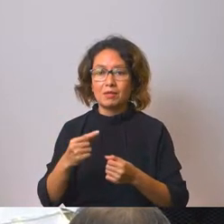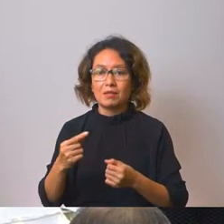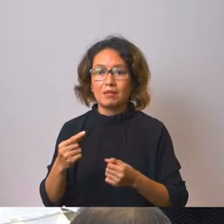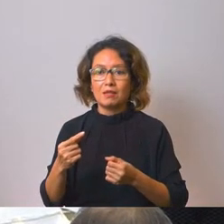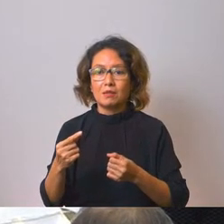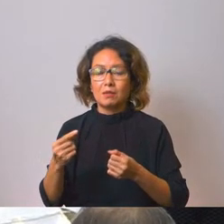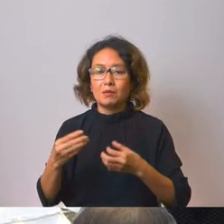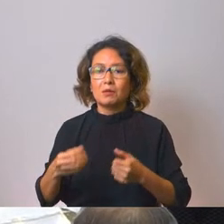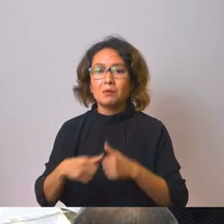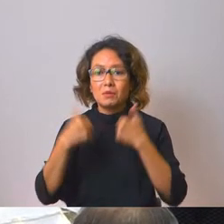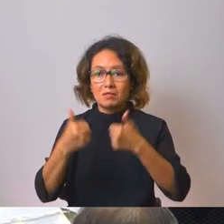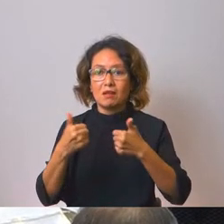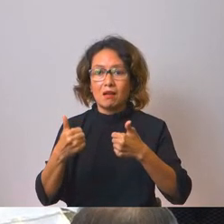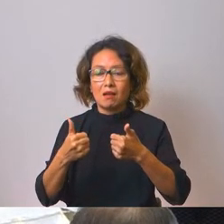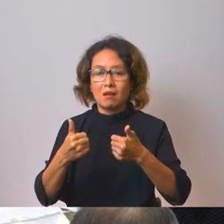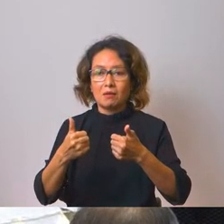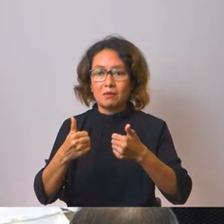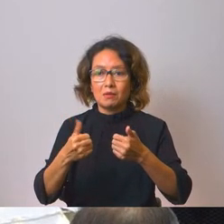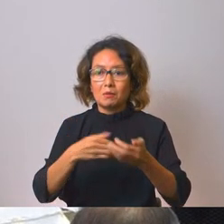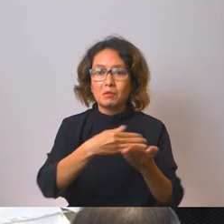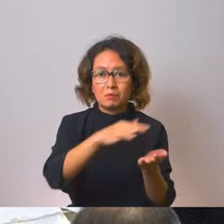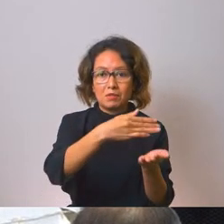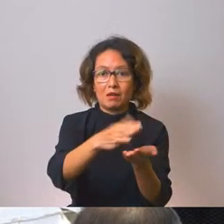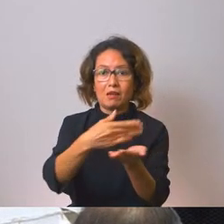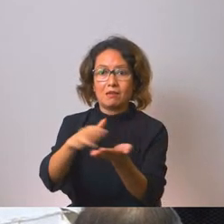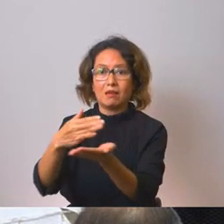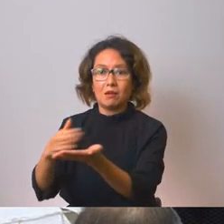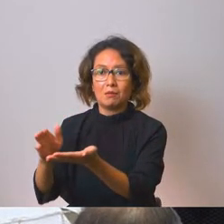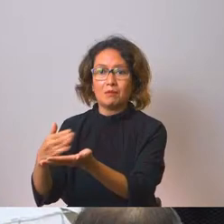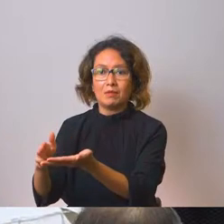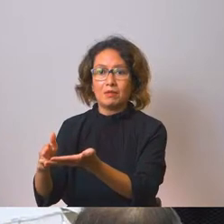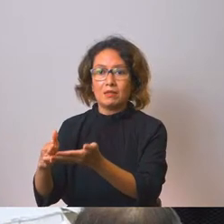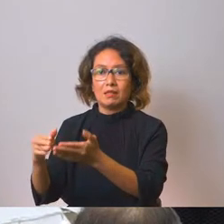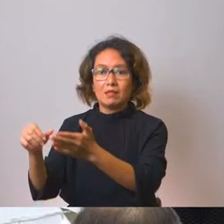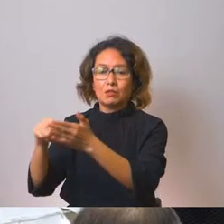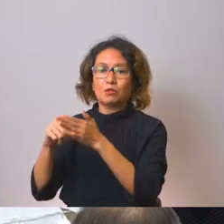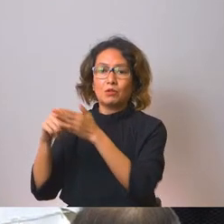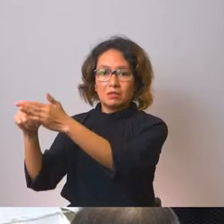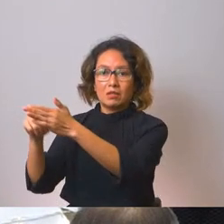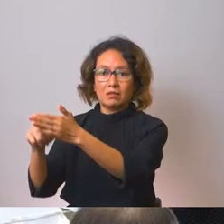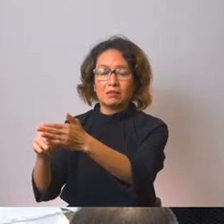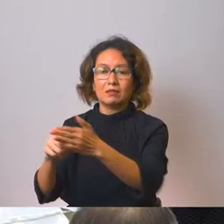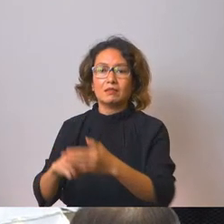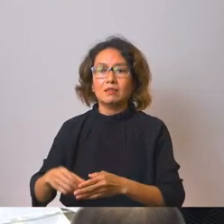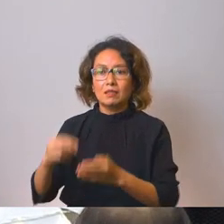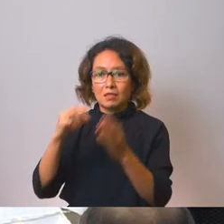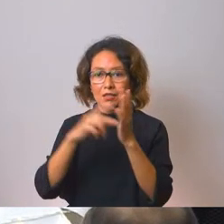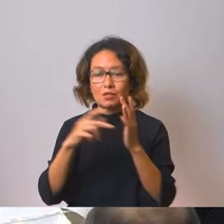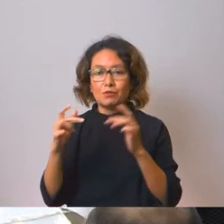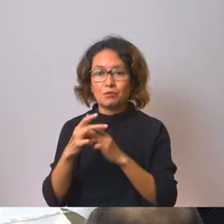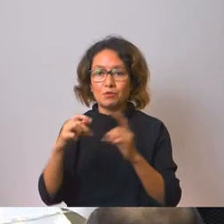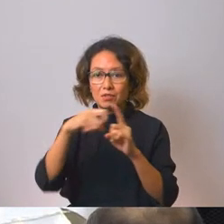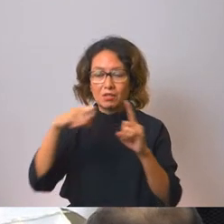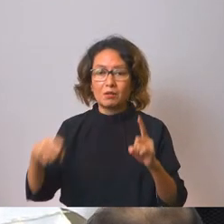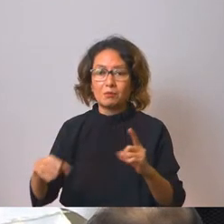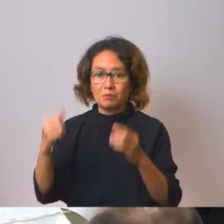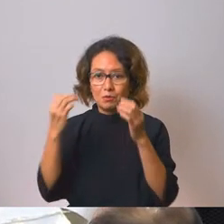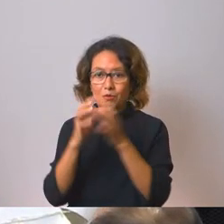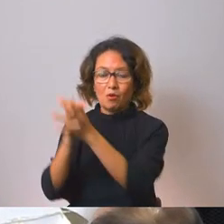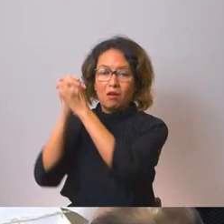kasih Tuhan dimanapun Tuhan menempatkan kami. Di dalam Kristus kami berdoa. Amin.